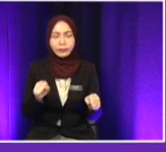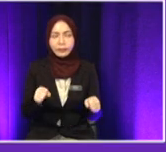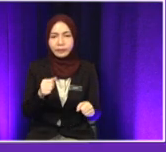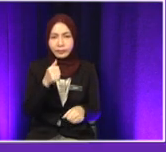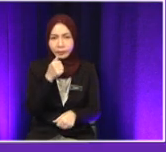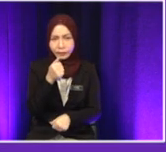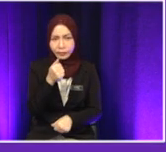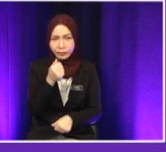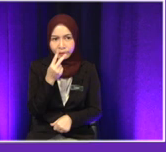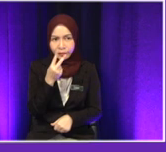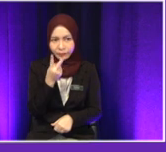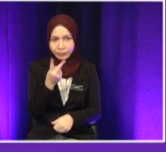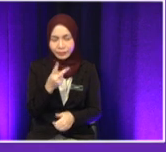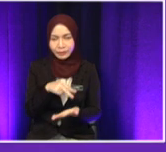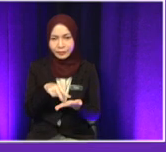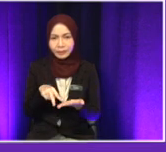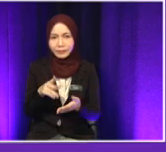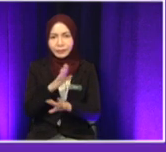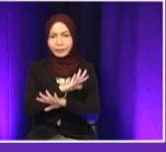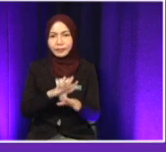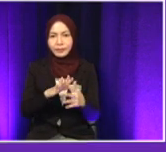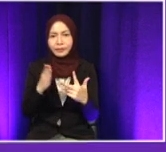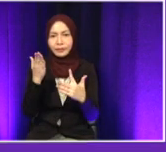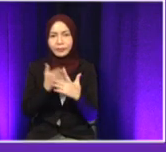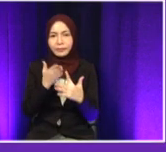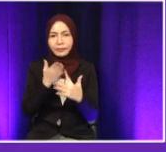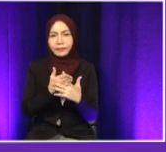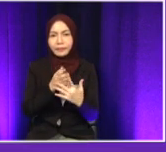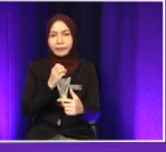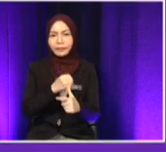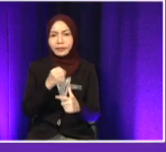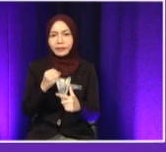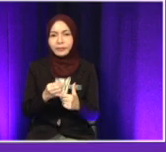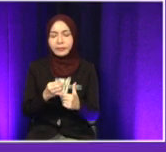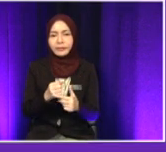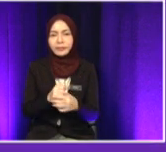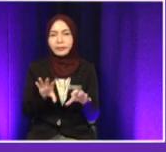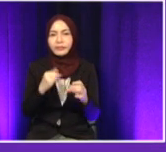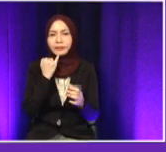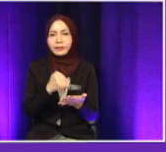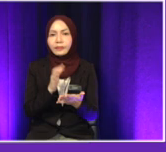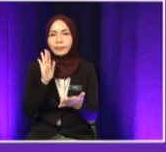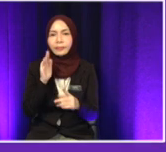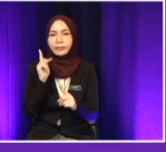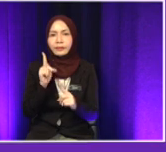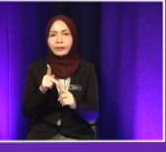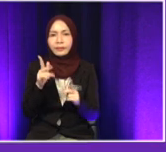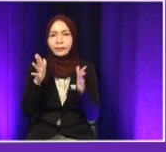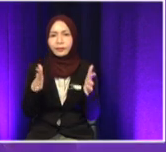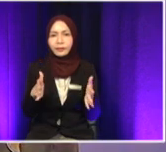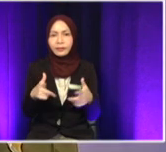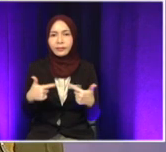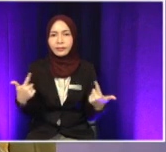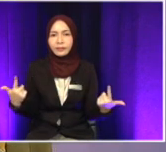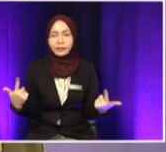tidak mengganggu atau menzalimi orang lain kepada yang di rumah sana